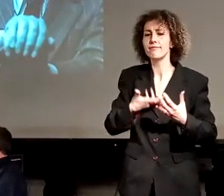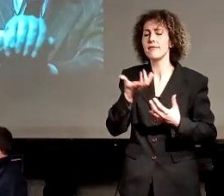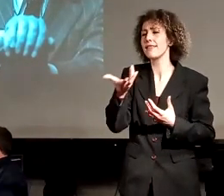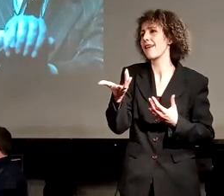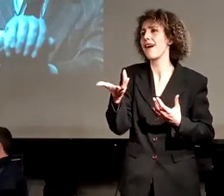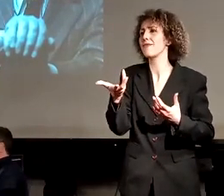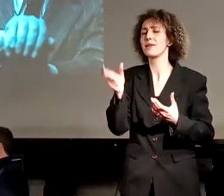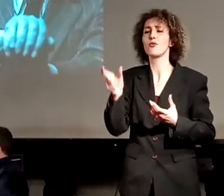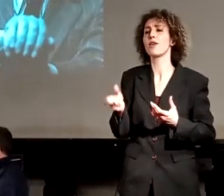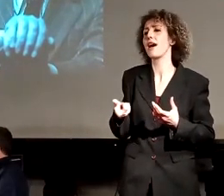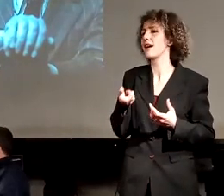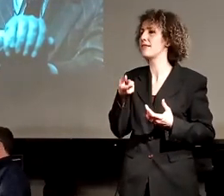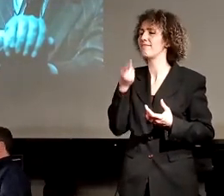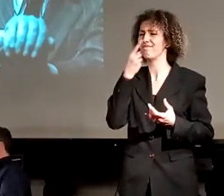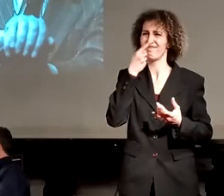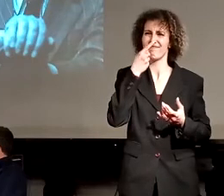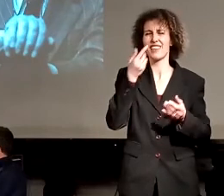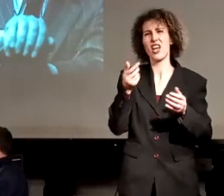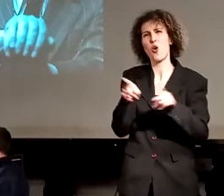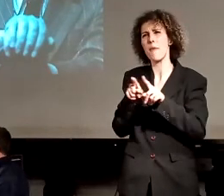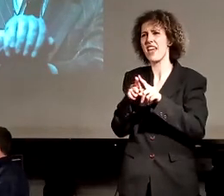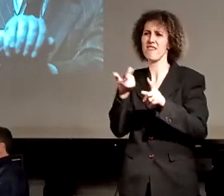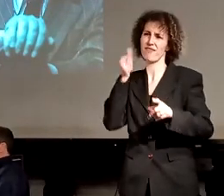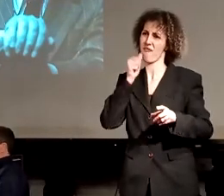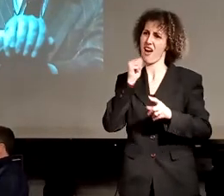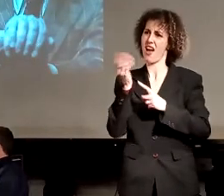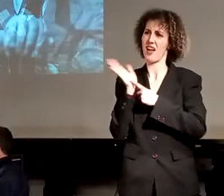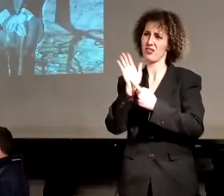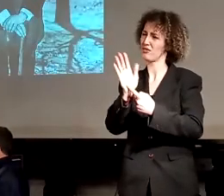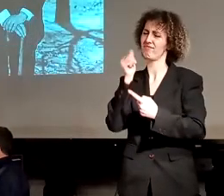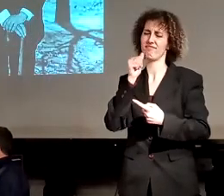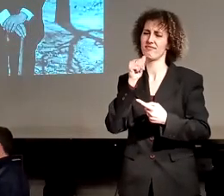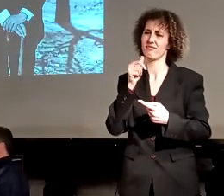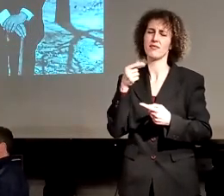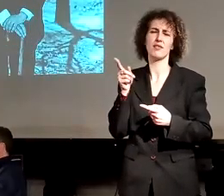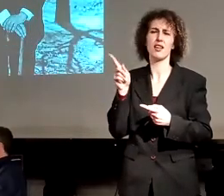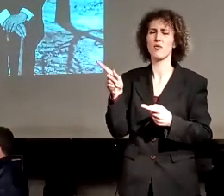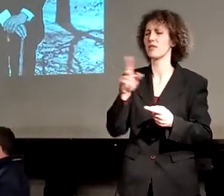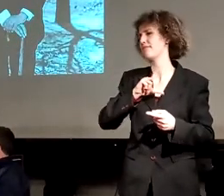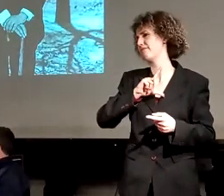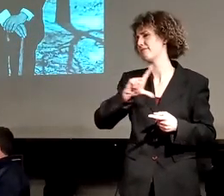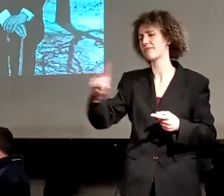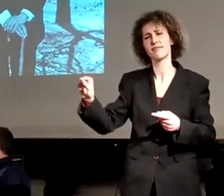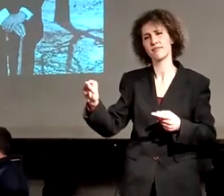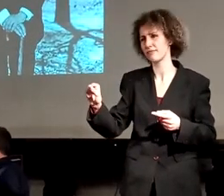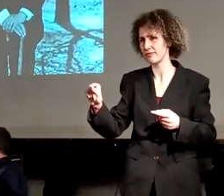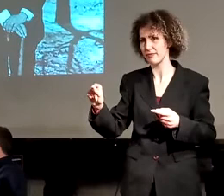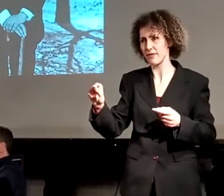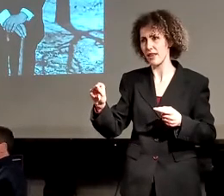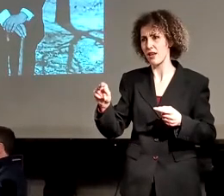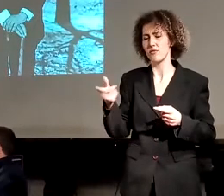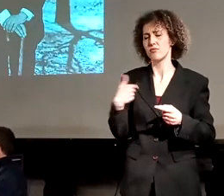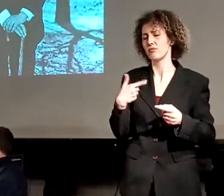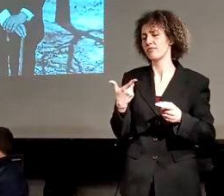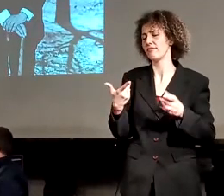vanitosa e diventa qualcosa di falso e allora ricerca di di scappare di non avere più la passione per le clessidre per gli orologi a cucù